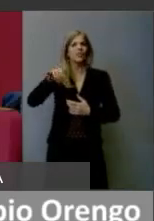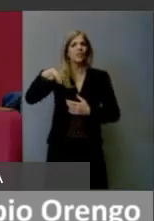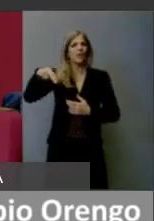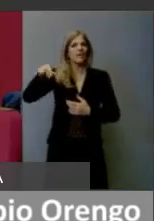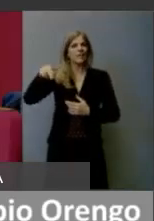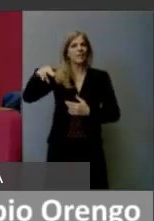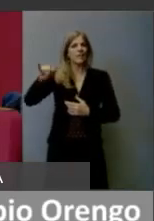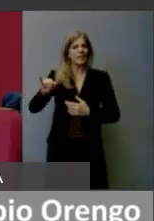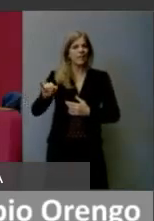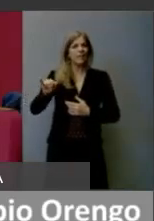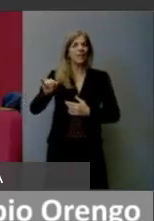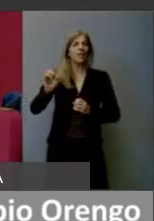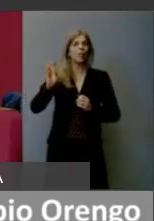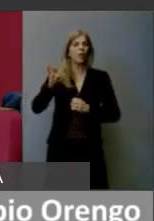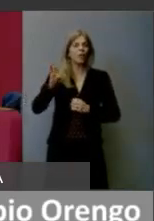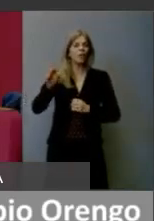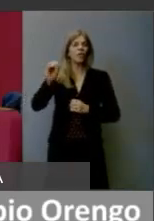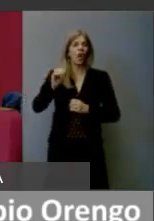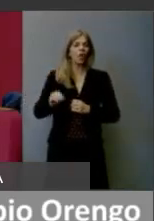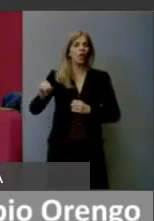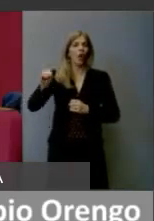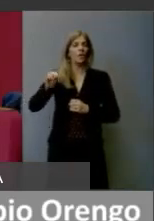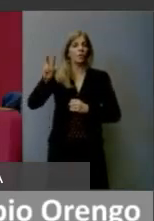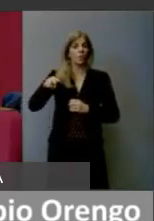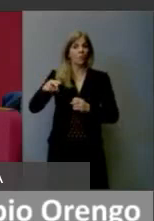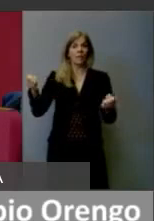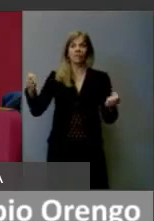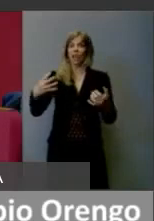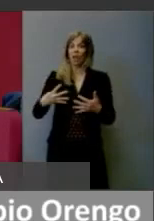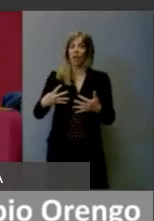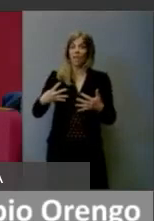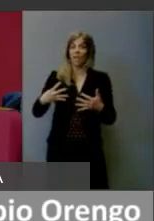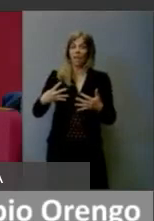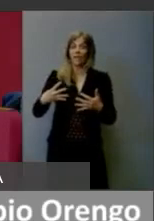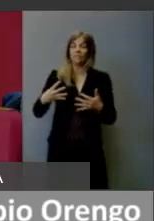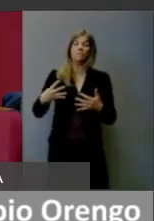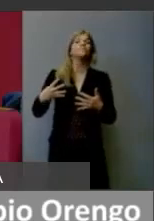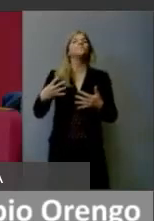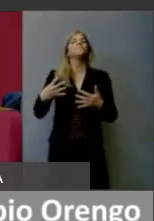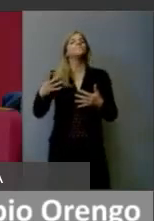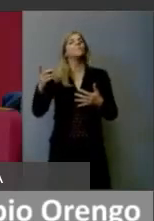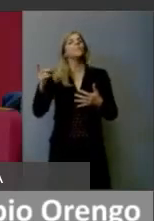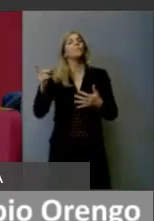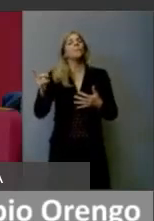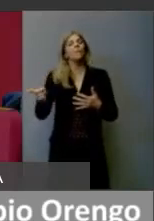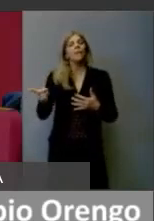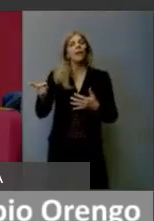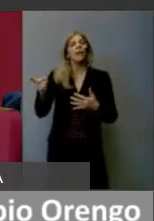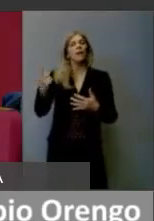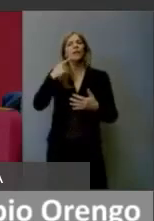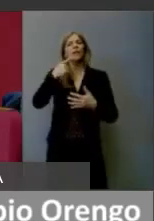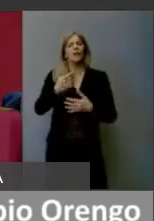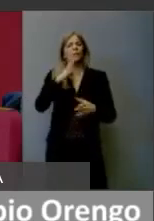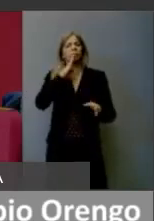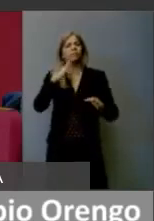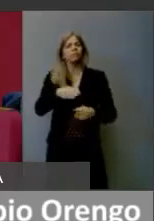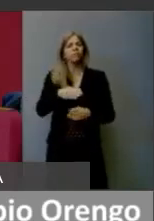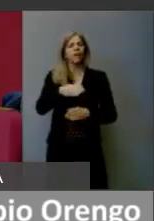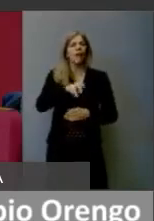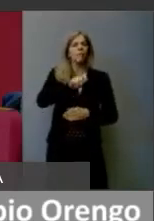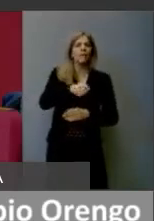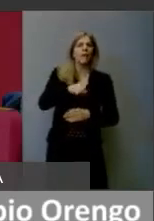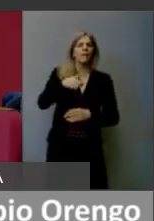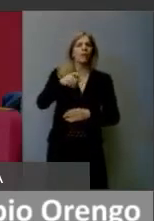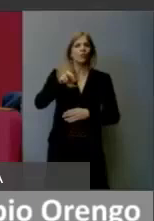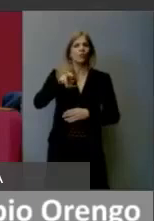14 dell'ottobre, sempre del 2019, dove la ci ricordava, a proposito appunto di Pietro Germi, che lo